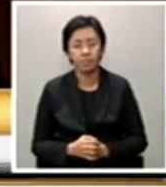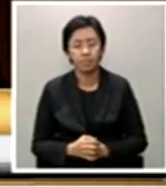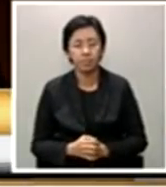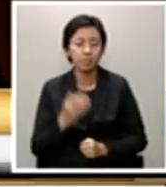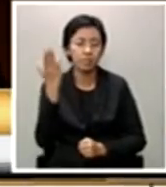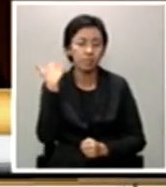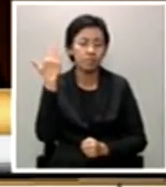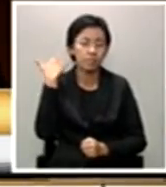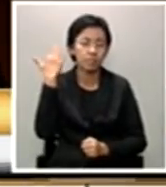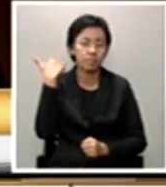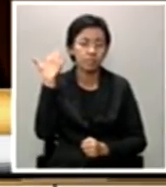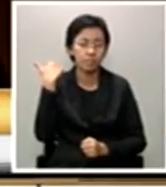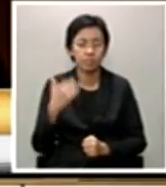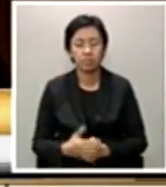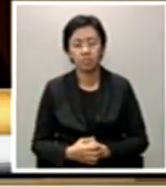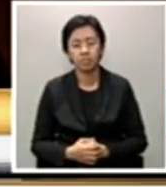นั้นเนี่ย